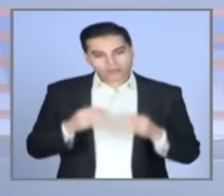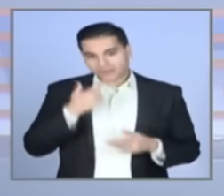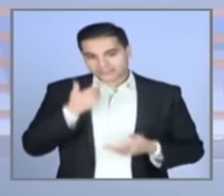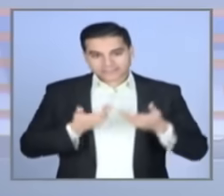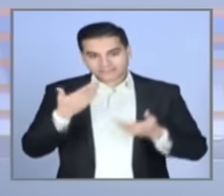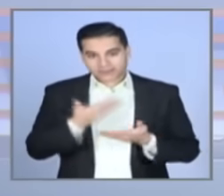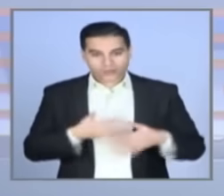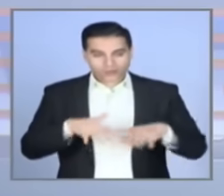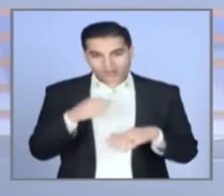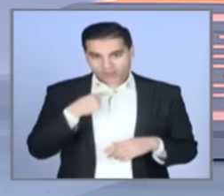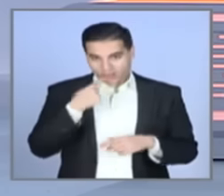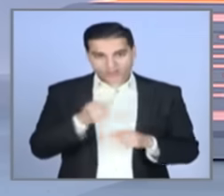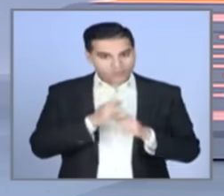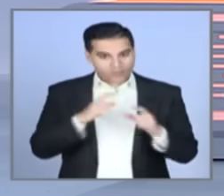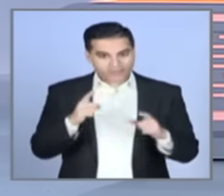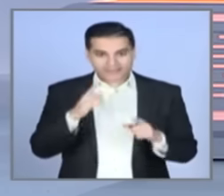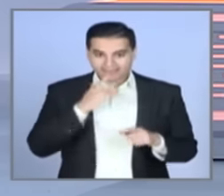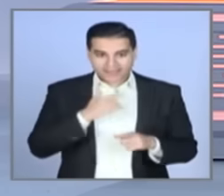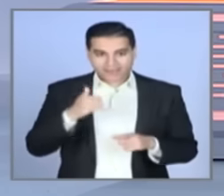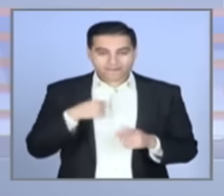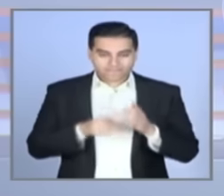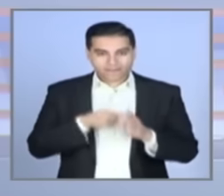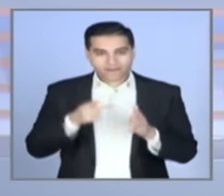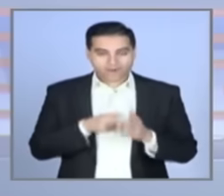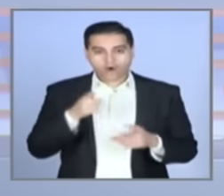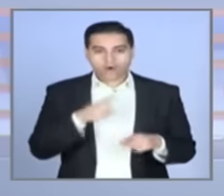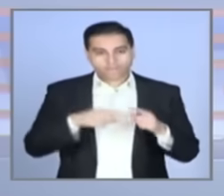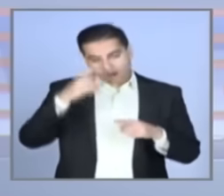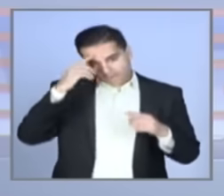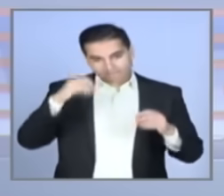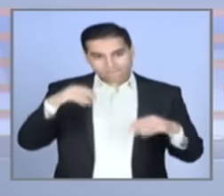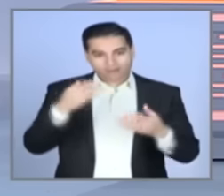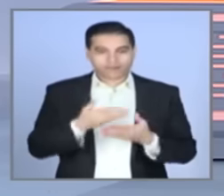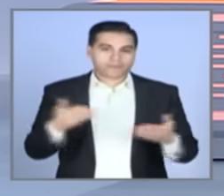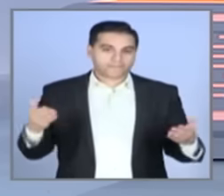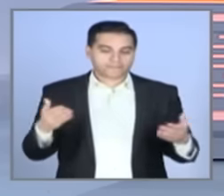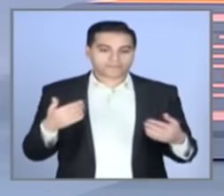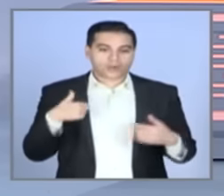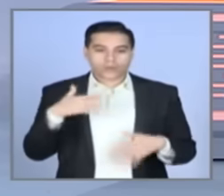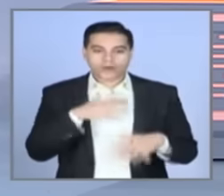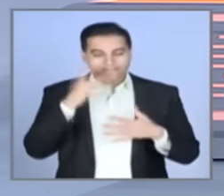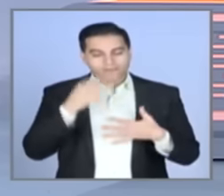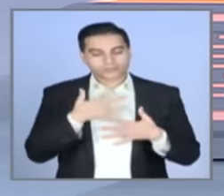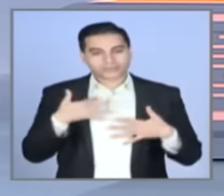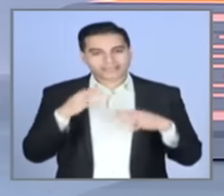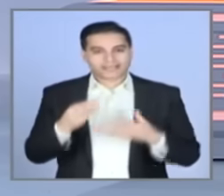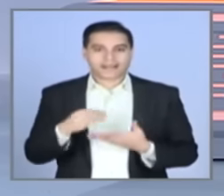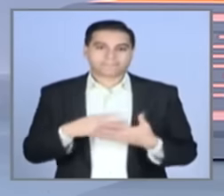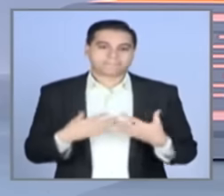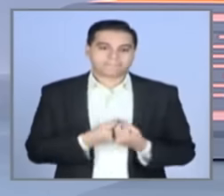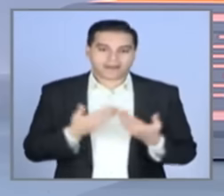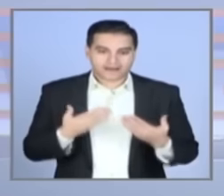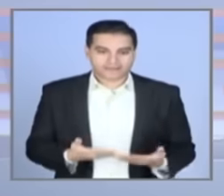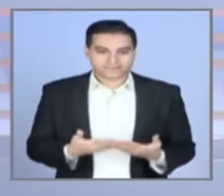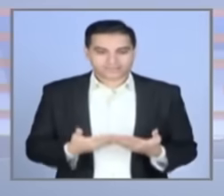السن زي ما قلت ودايما بكرر هم البركة. الله يخليك. الله فإحنا يخليك. مبسوطين بوجودكم معانا جدا. الله